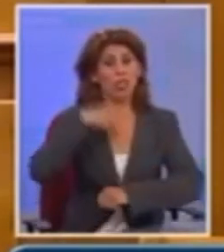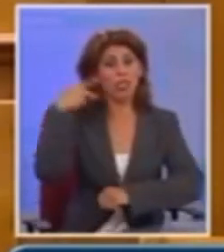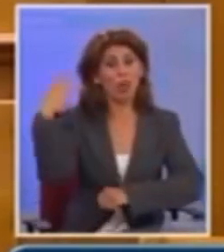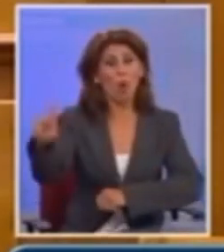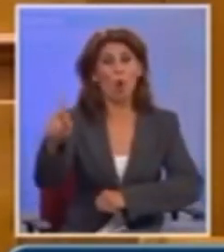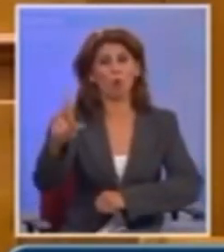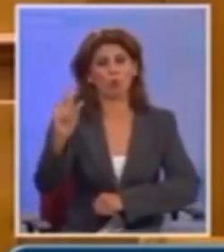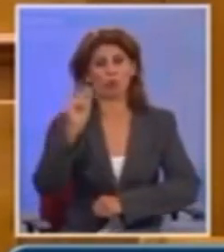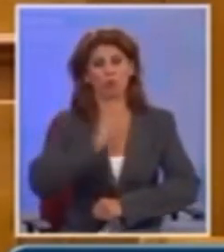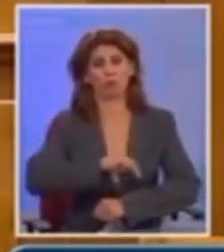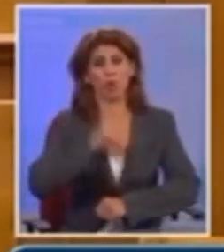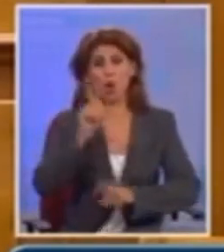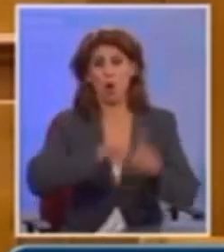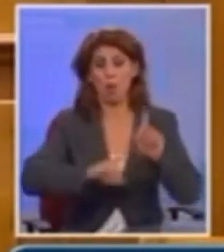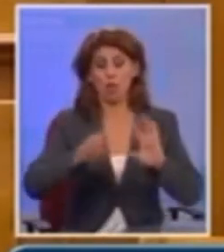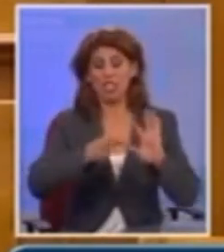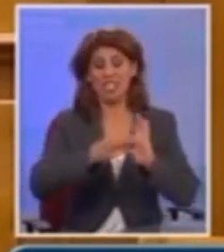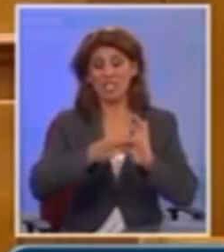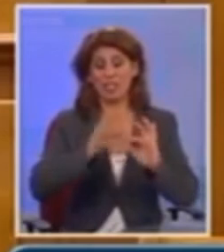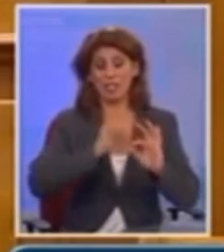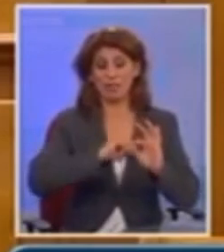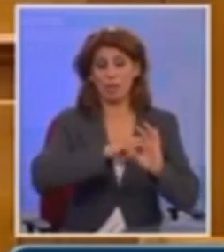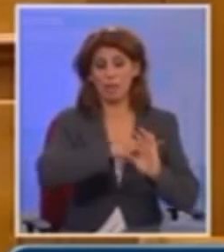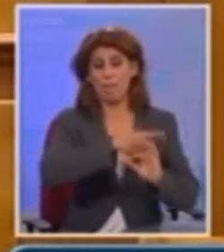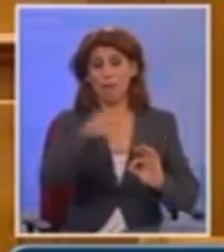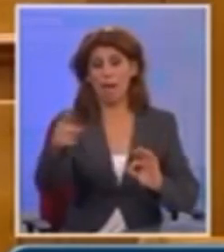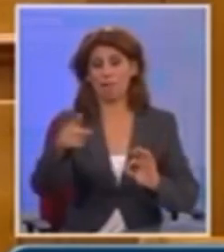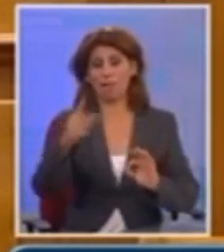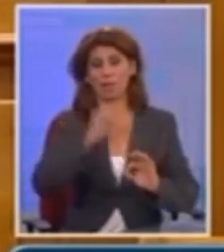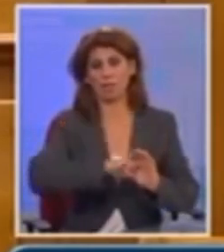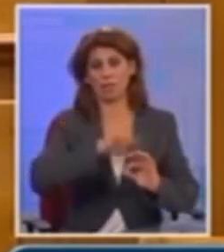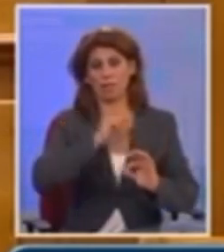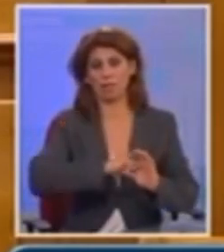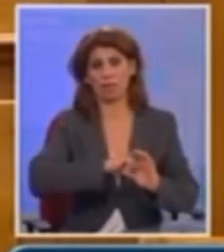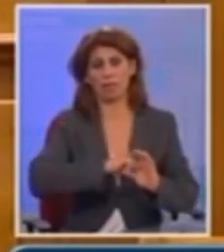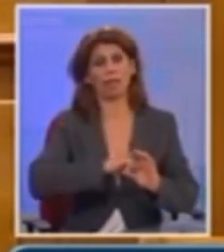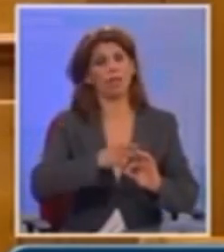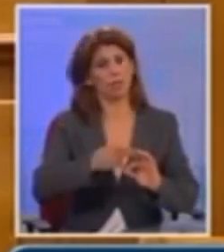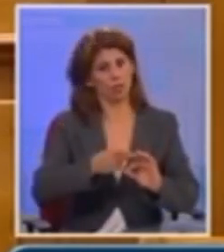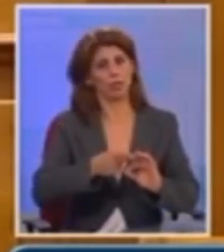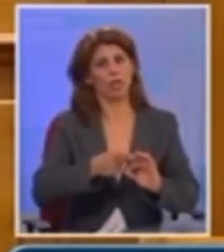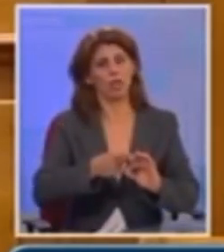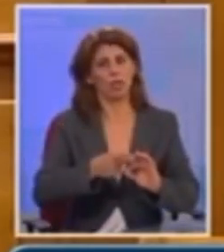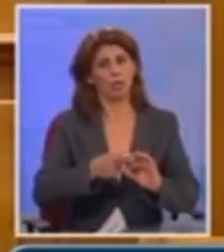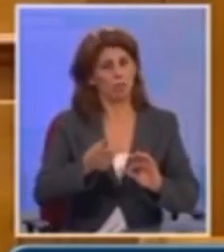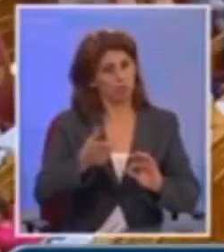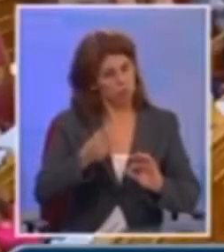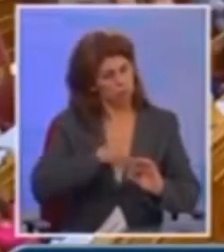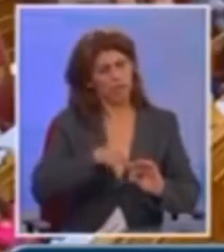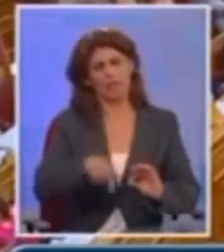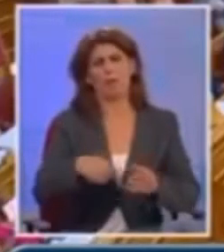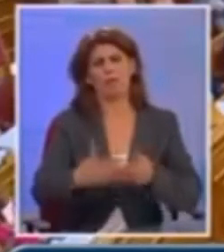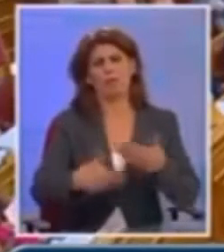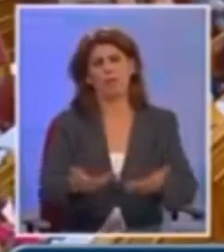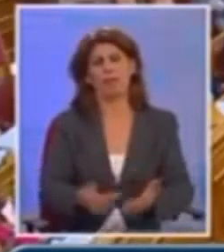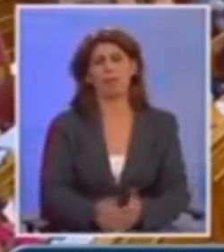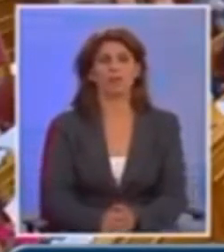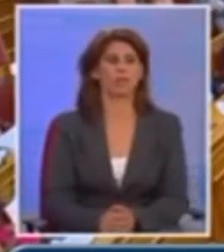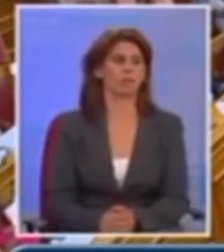συνδέουν συμφέροντα με εκείνα τα συμφέροντα που ενεργοποιήθηκαν.